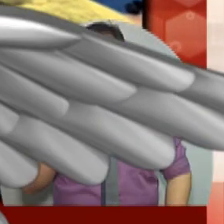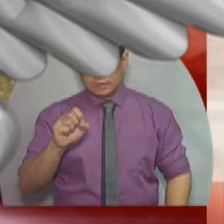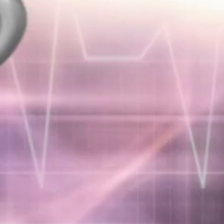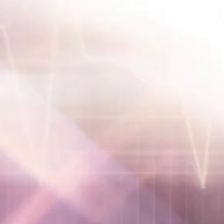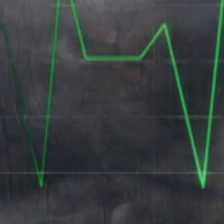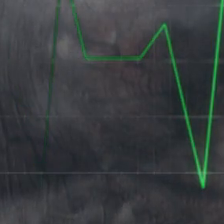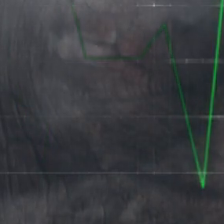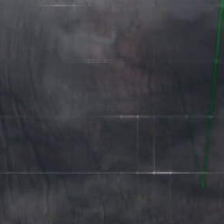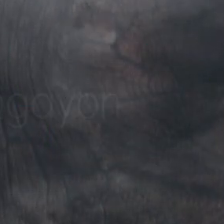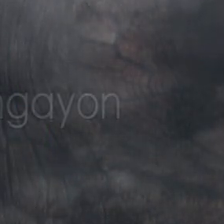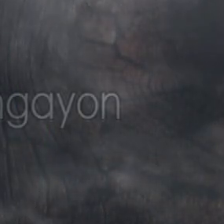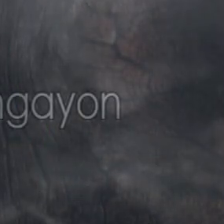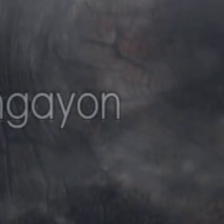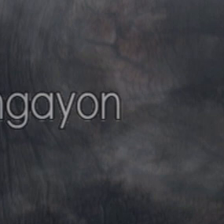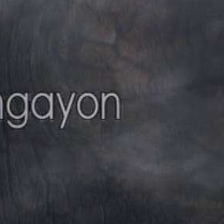metastasis.